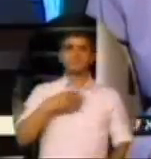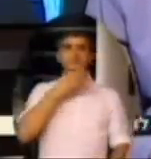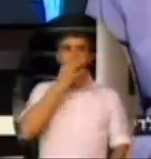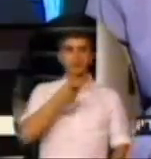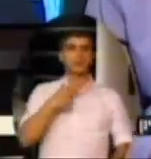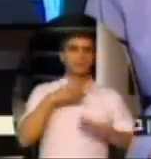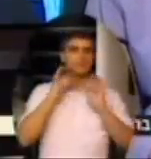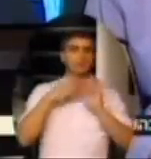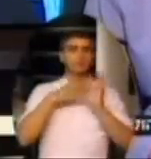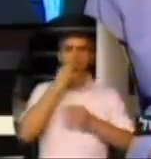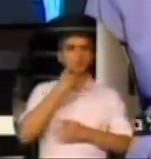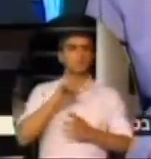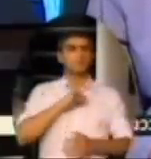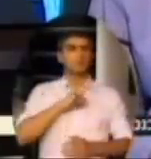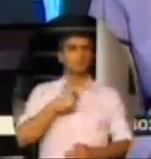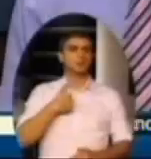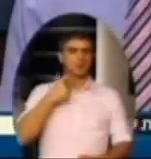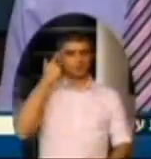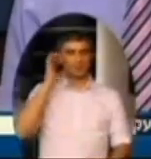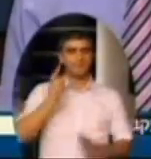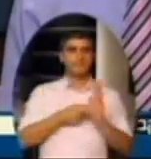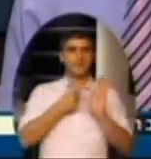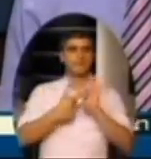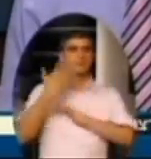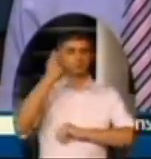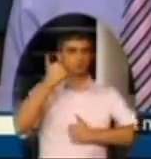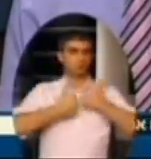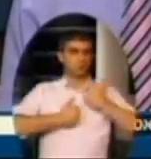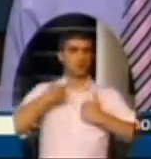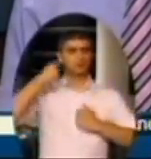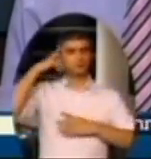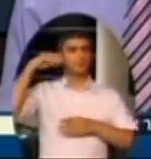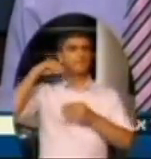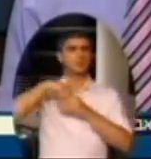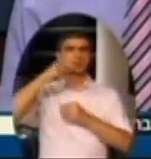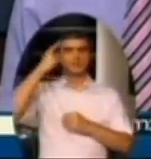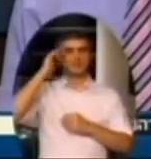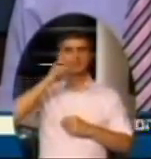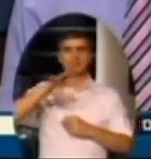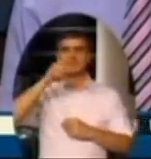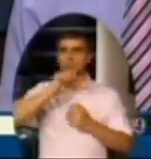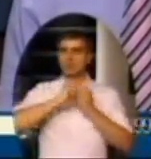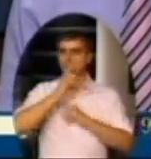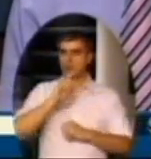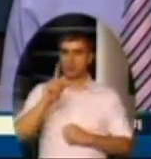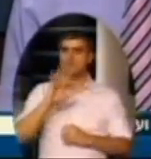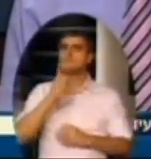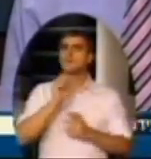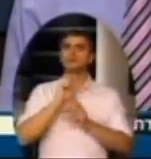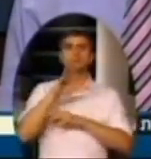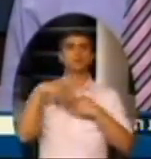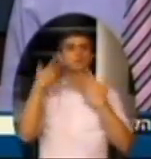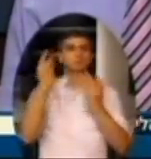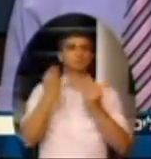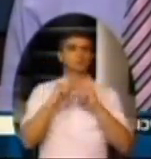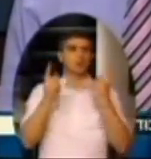השאלה אני אני באמת שואל מעניין אותי כי אתה יודע גם בפעמים הקודמות שהתמודדת אני חושב שבתוך תוכך ידעת אם תיבחר או לא תיבחר מה ש שידרת כלפי